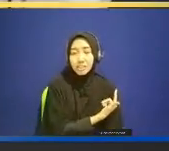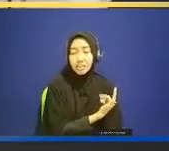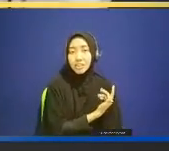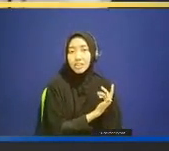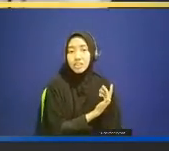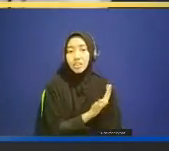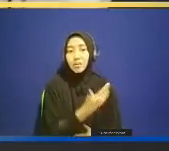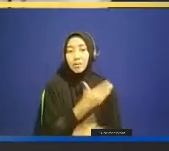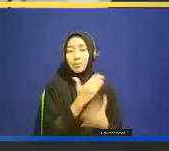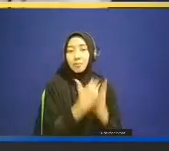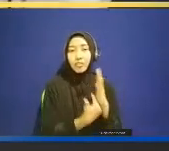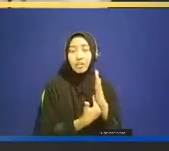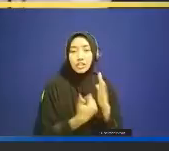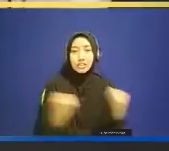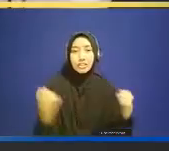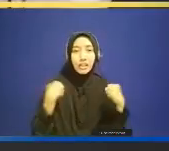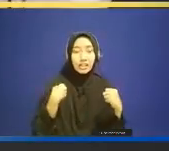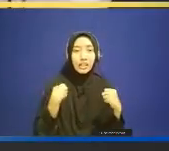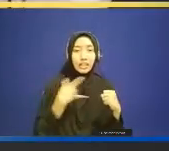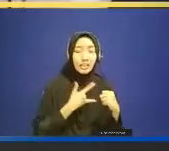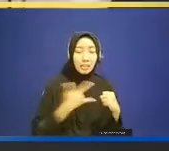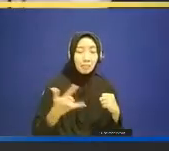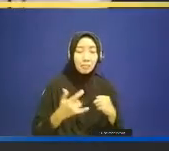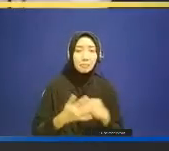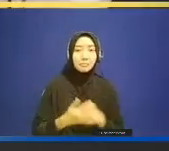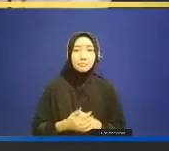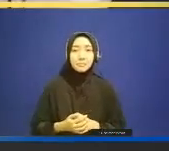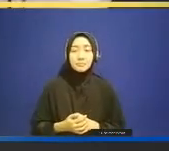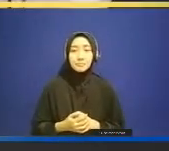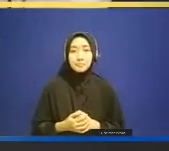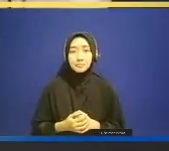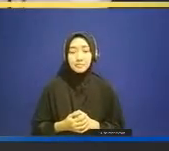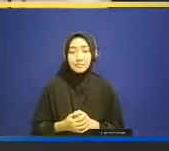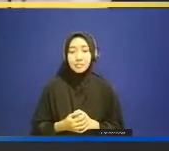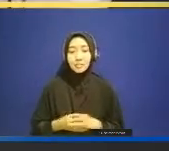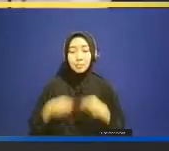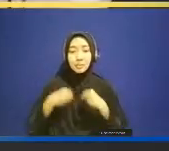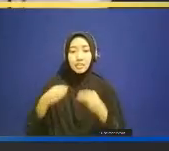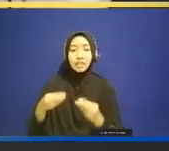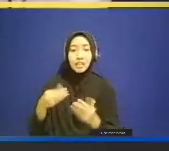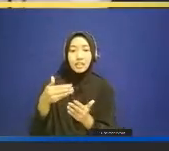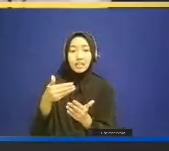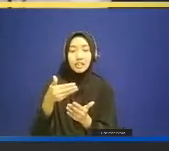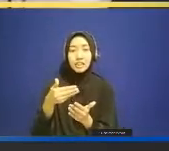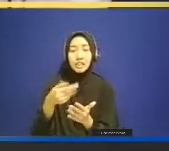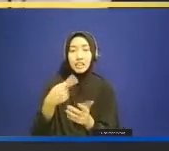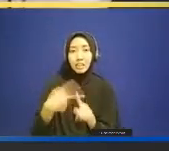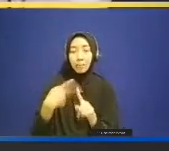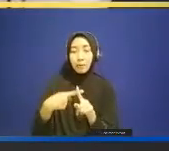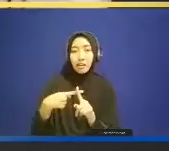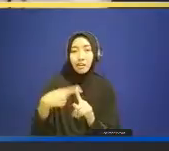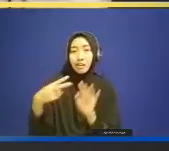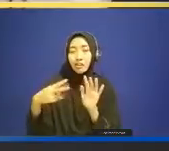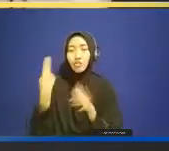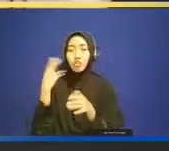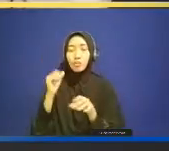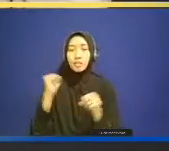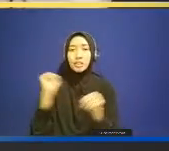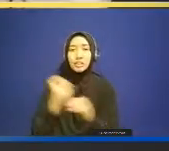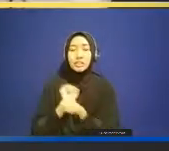Robert kita tetapi keanehan dengan baik termasuk beberapa pemberian insentif untuk nugget ataupun